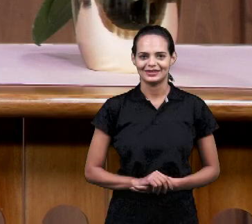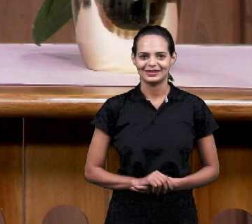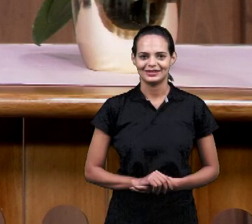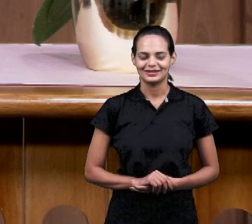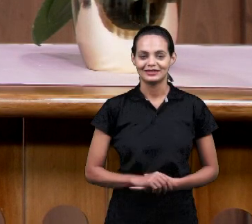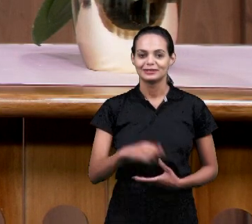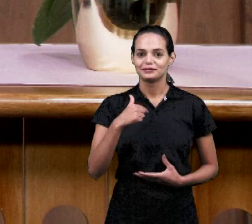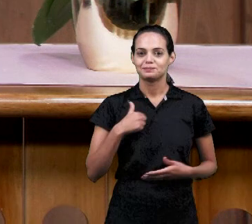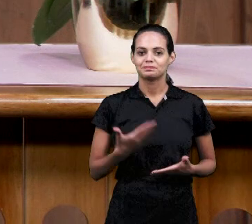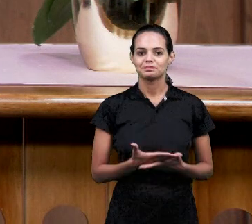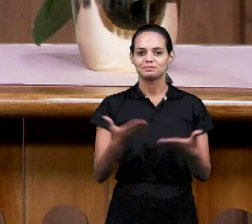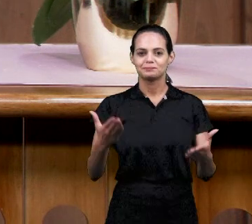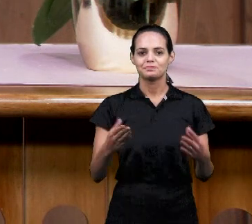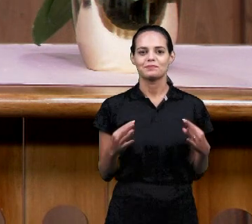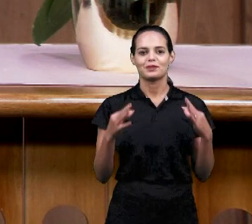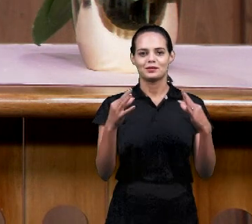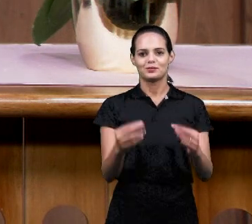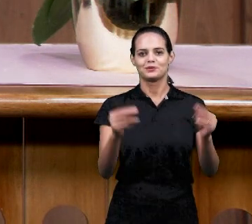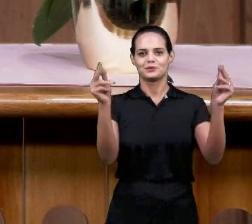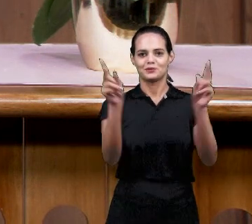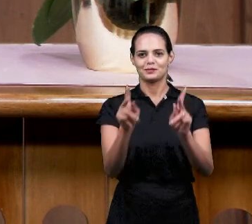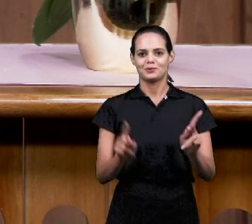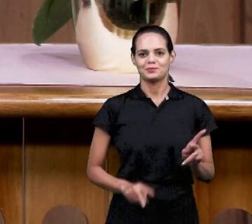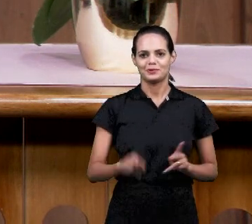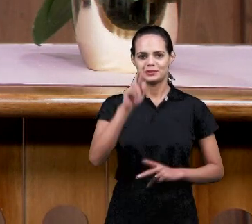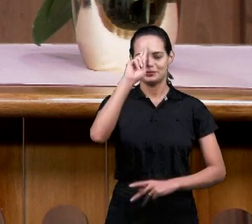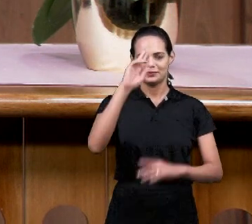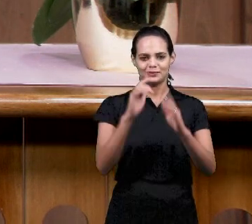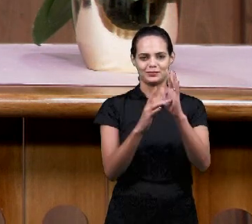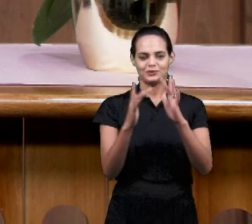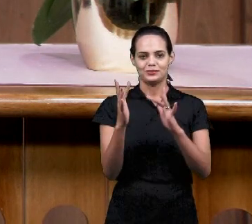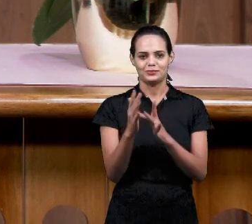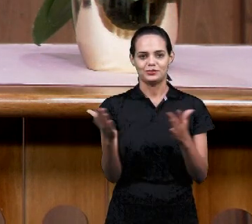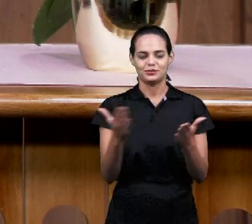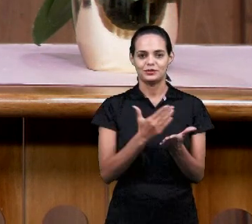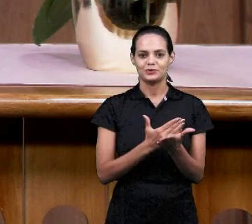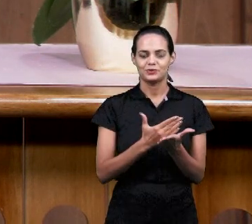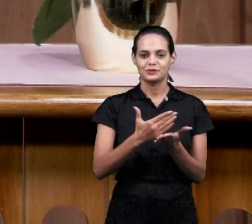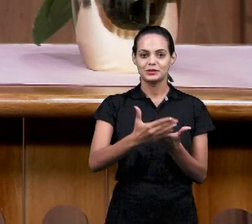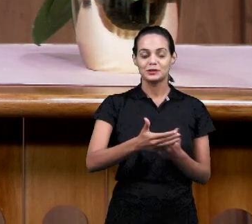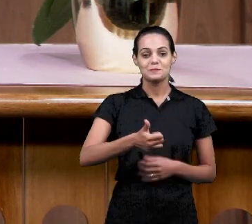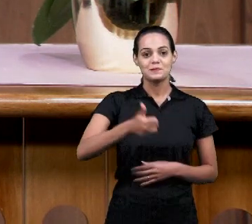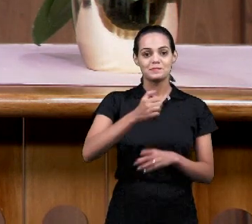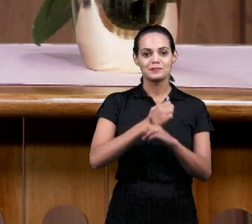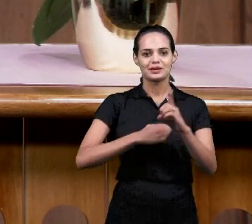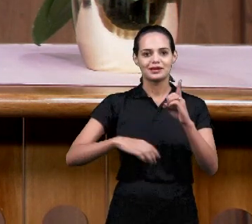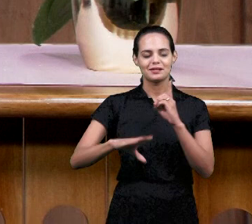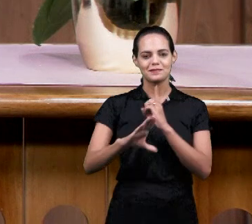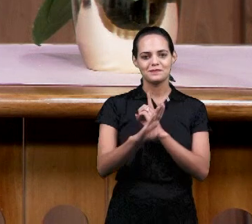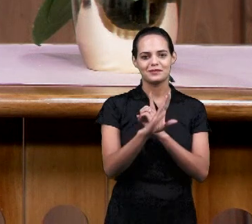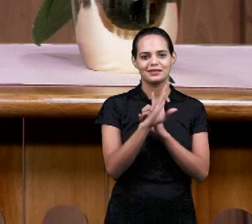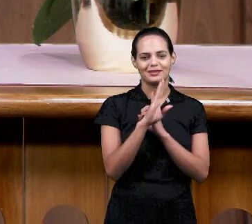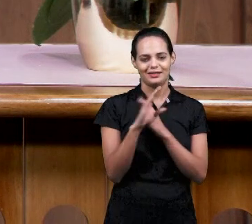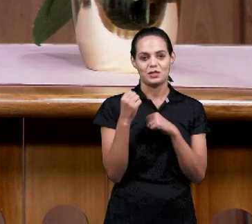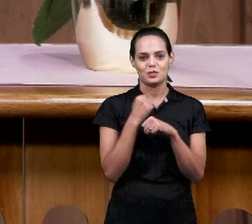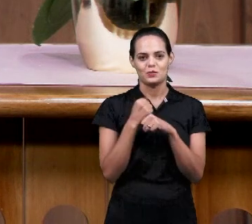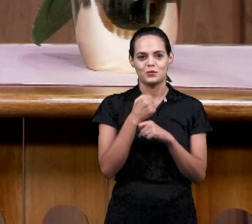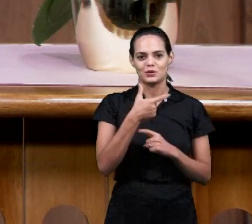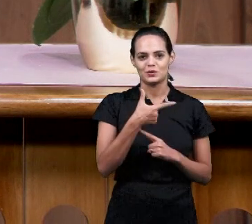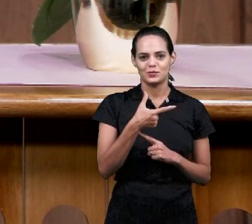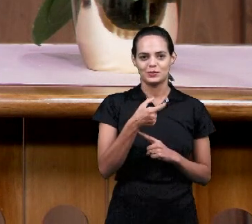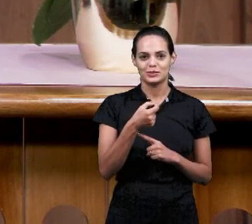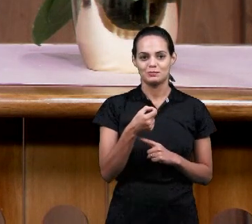Je salue à tous dans la paix du Seigneur Jésus. Nous commençons la première école biblique dominicale de l'année